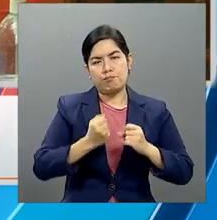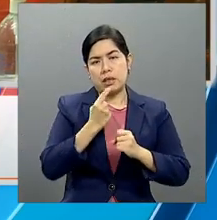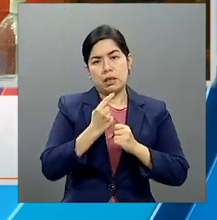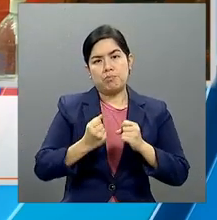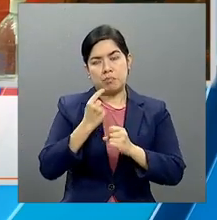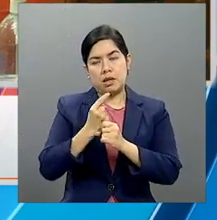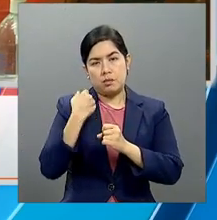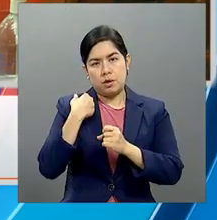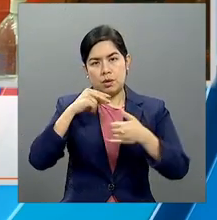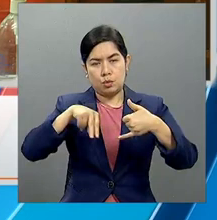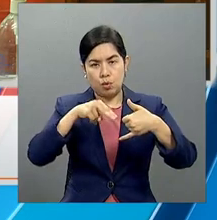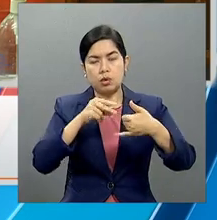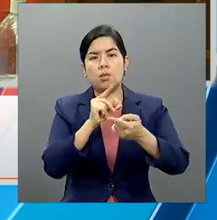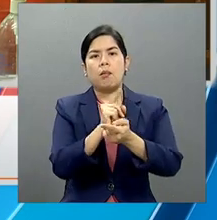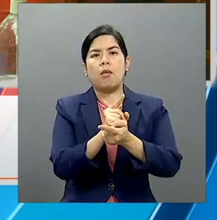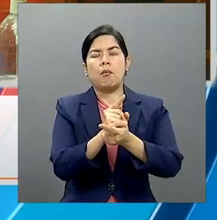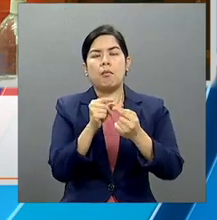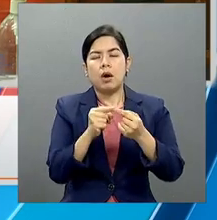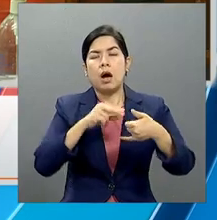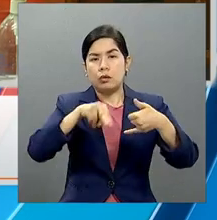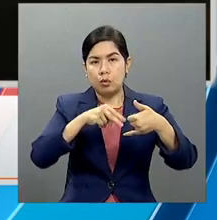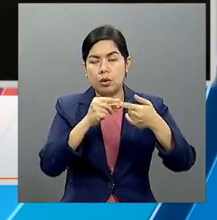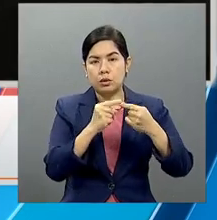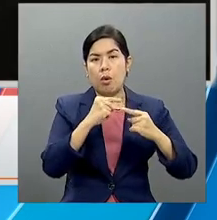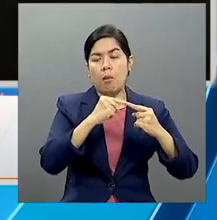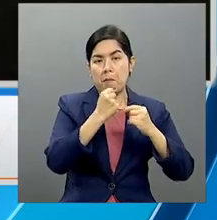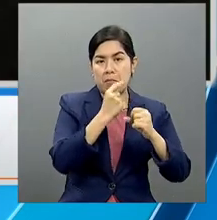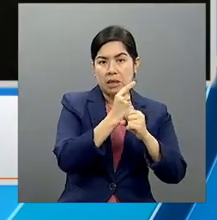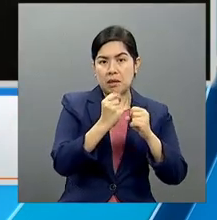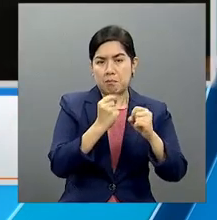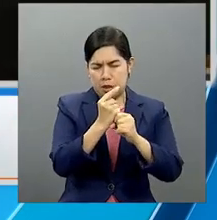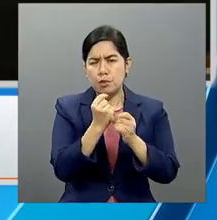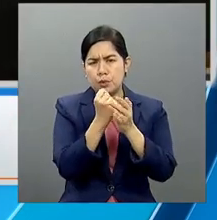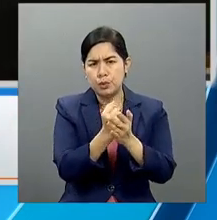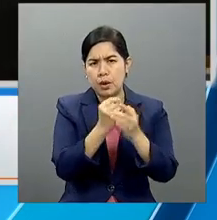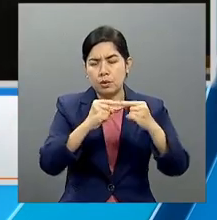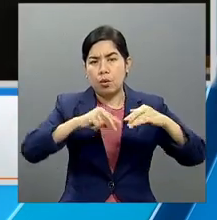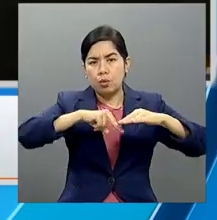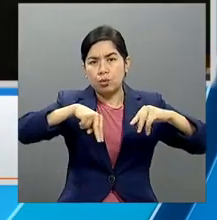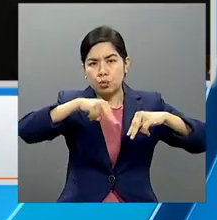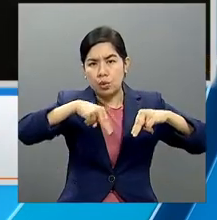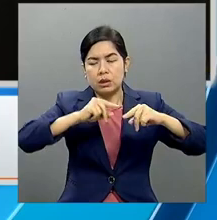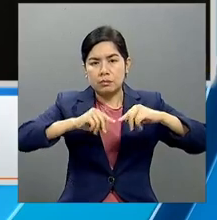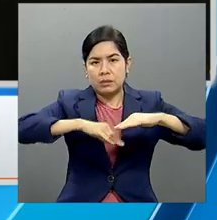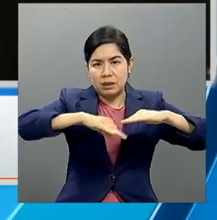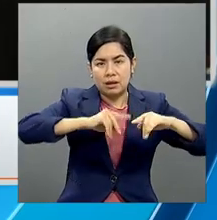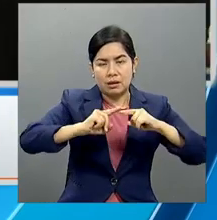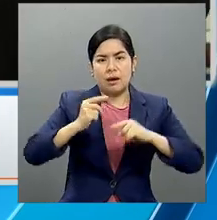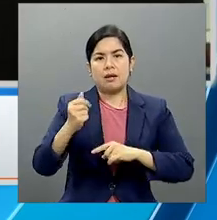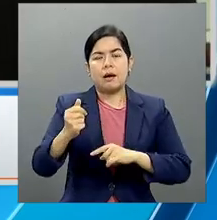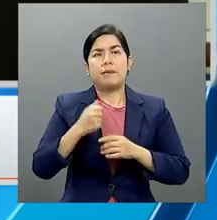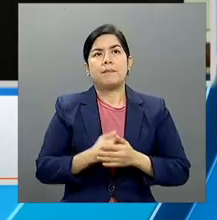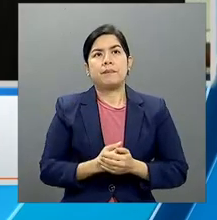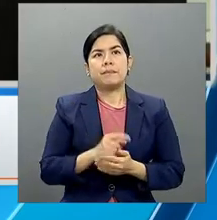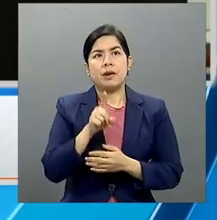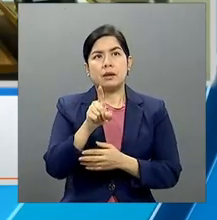สิ่งที่ช่วยในการคัดกรองโรคได้ดีที่สุด โอ้โหขออนุญาตเรียนถามเลยค่ะว่าถ้าแบบนี้เนี่ยสวัสดิการทางการ